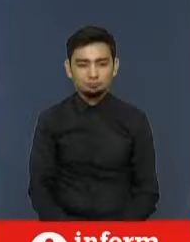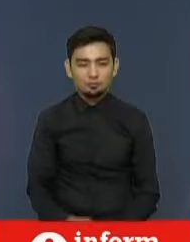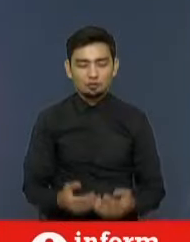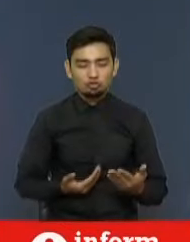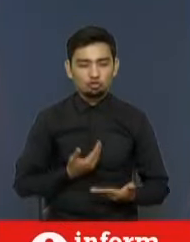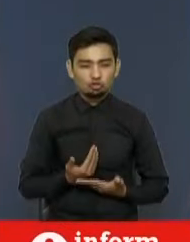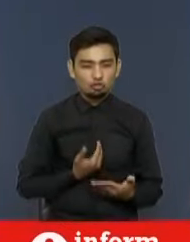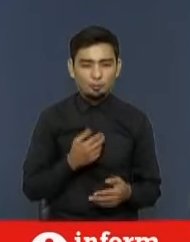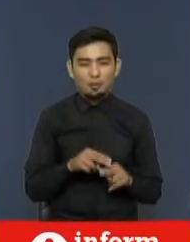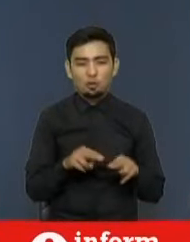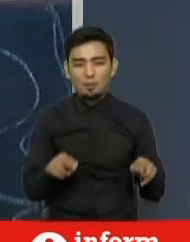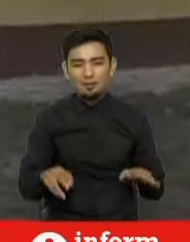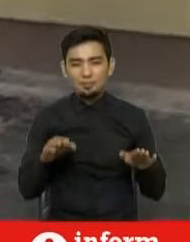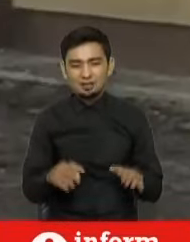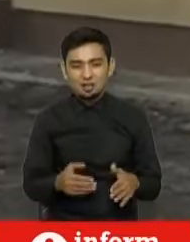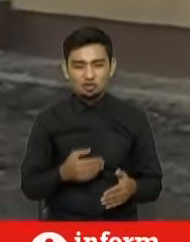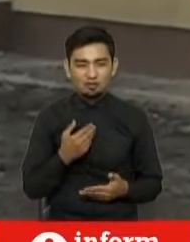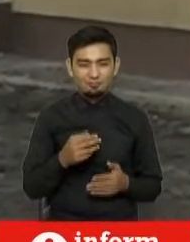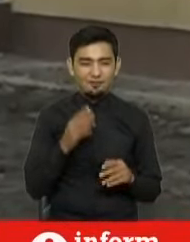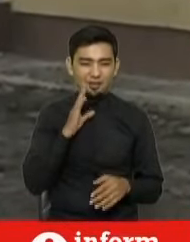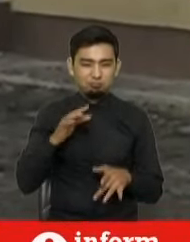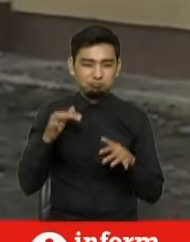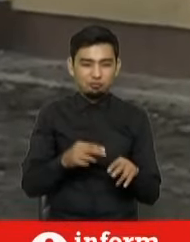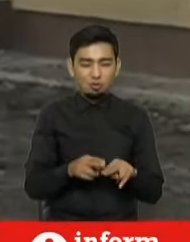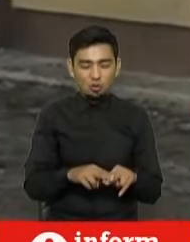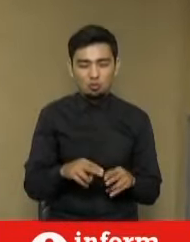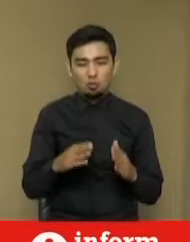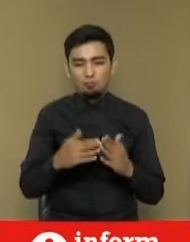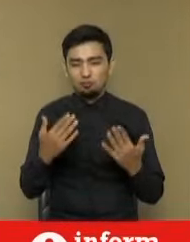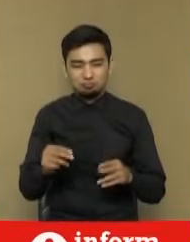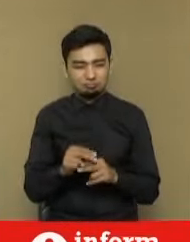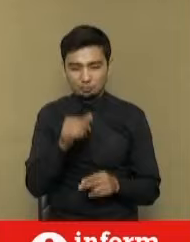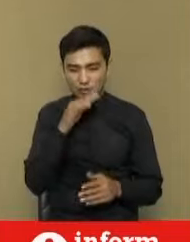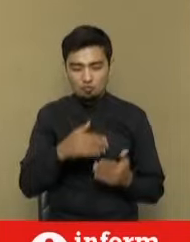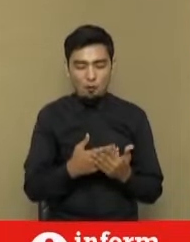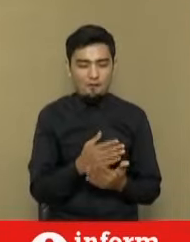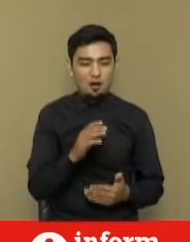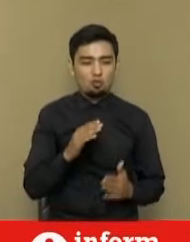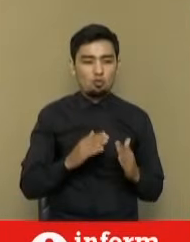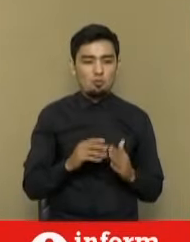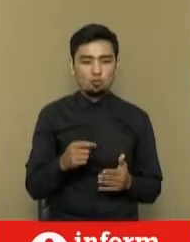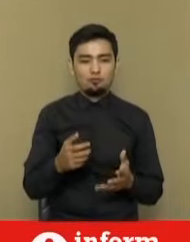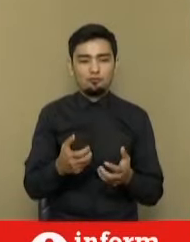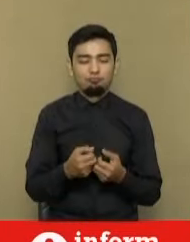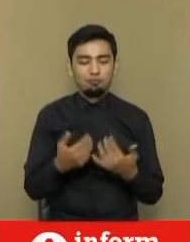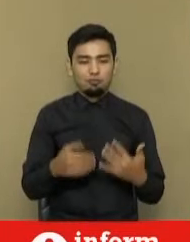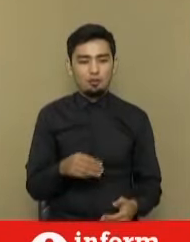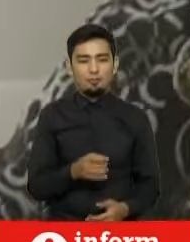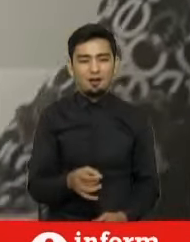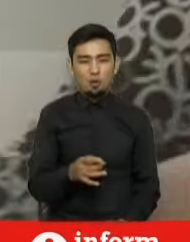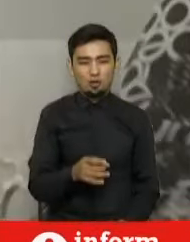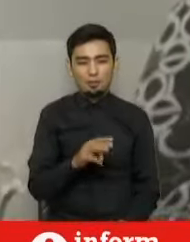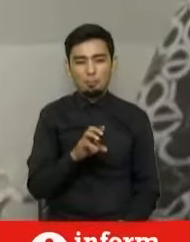Жители Петропавловска, чьи дома после наводнения признали аварийными, получили ключи от нового жилья. В микрорайоне Бирлик сегодня